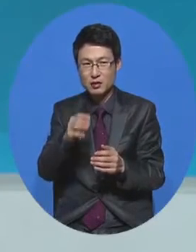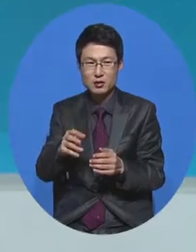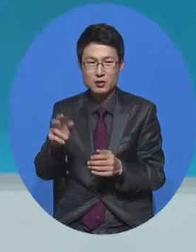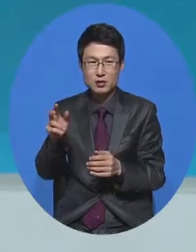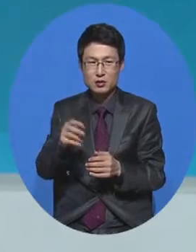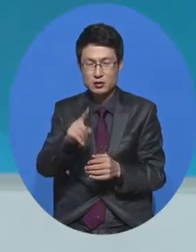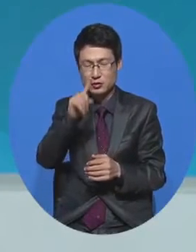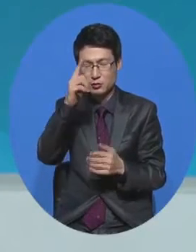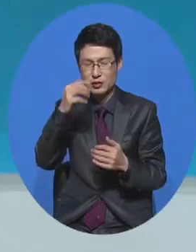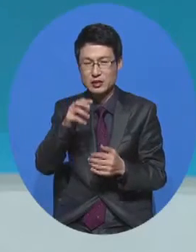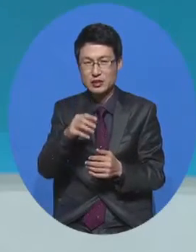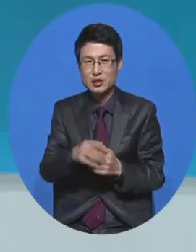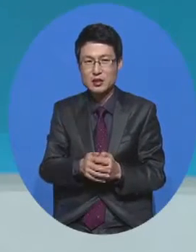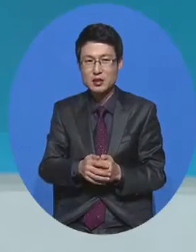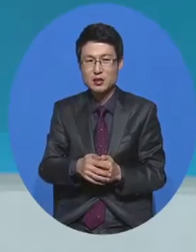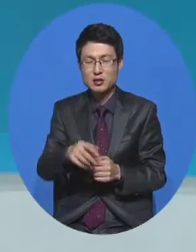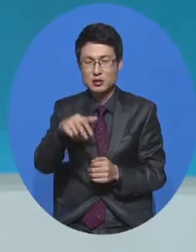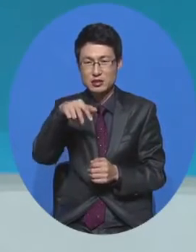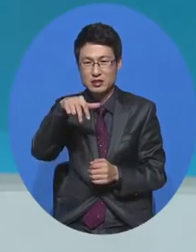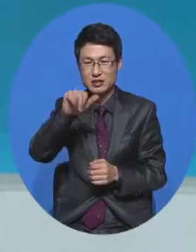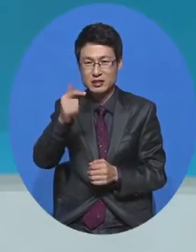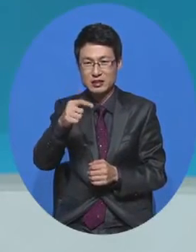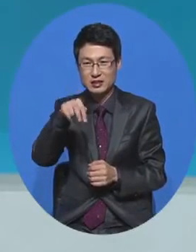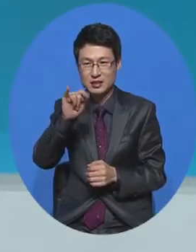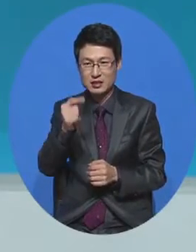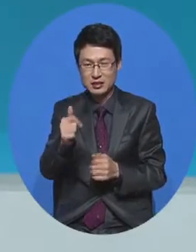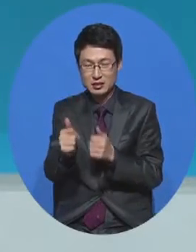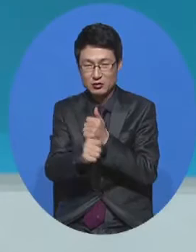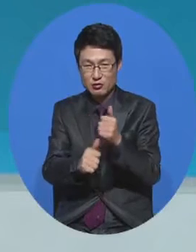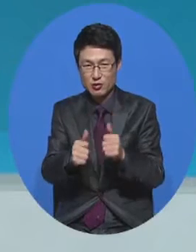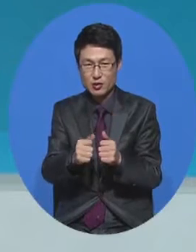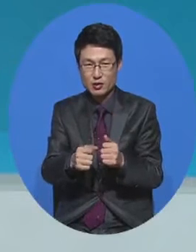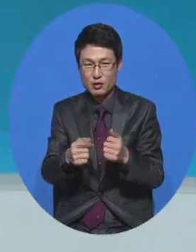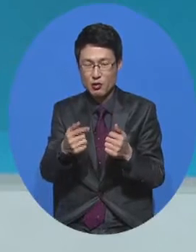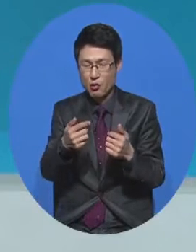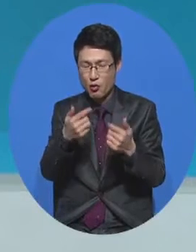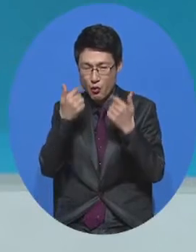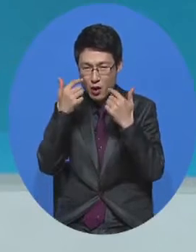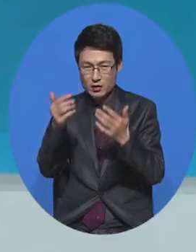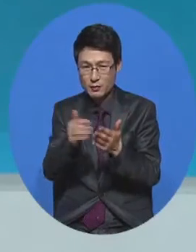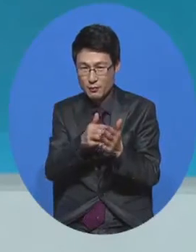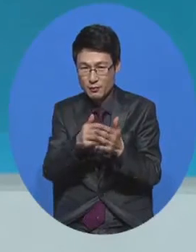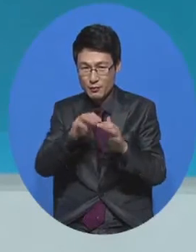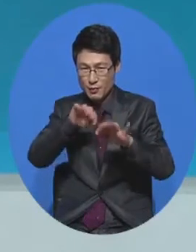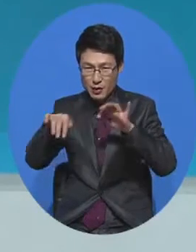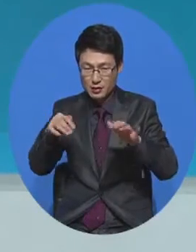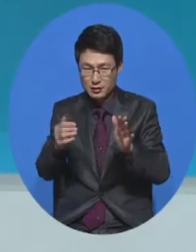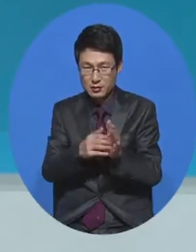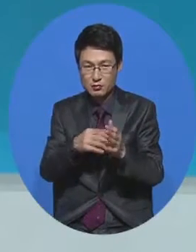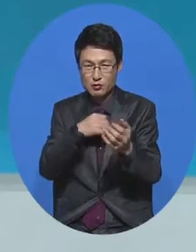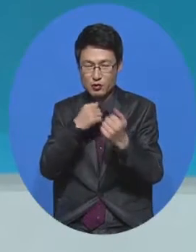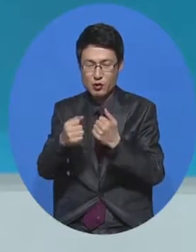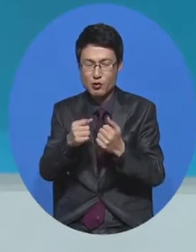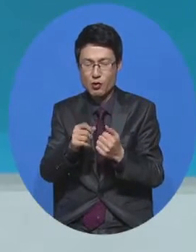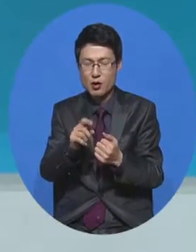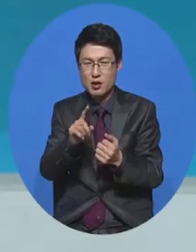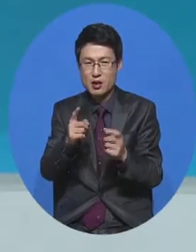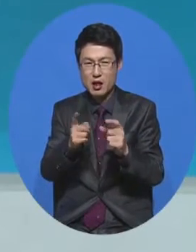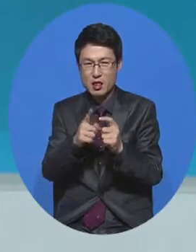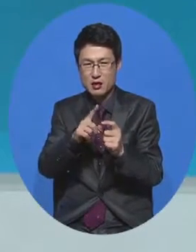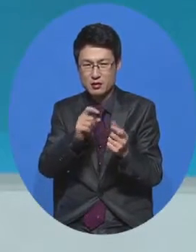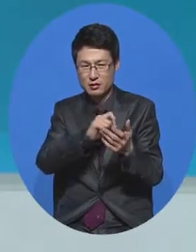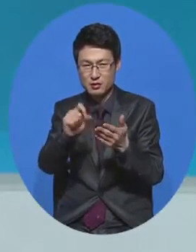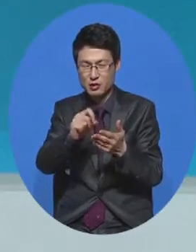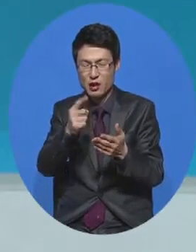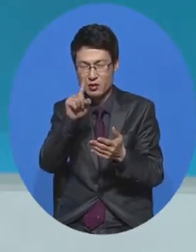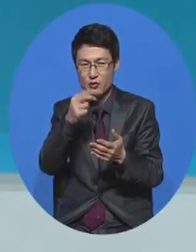인진 7화 의원에서 진상규명을 8시 메도 불구하고 이에 대한 언급이 전혀 없는 것이 바로 이번